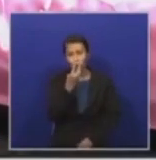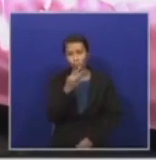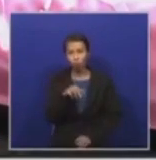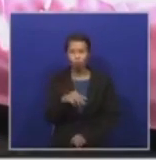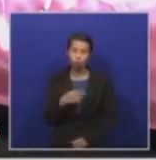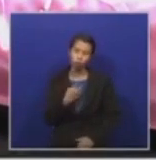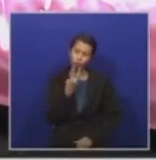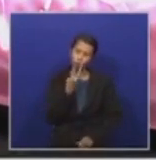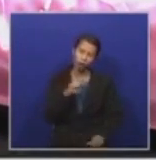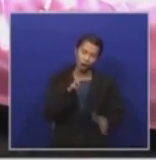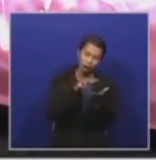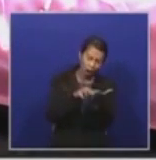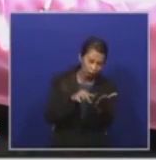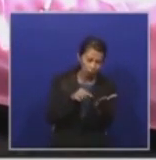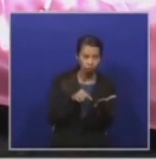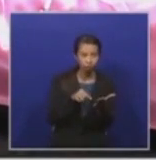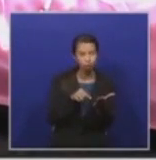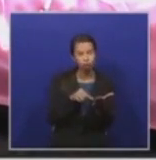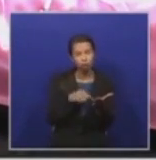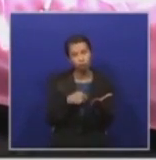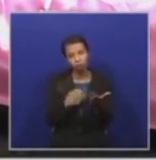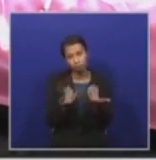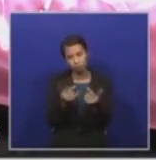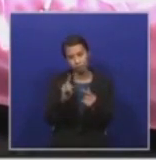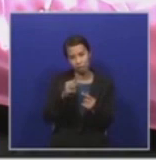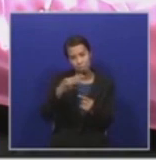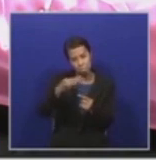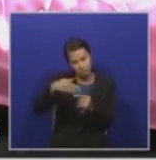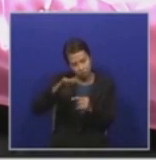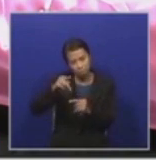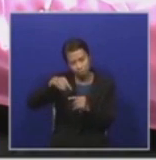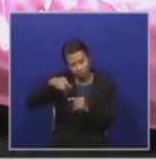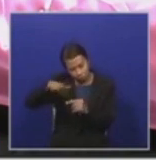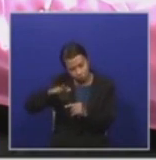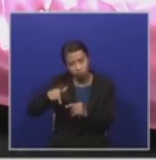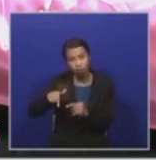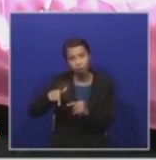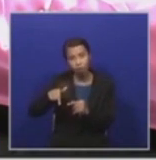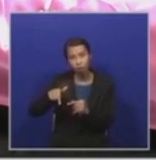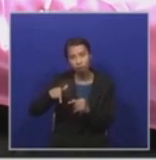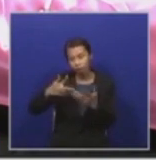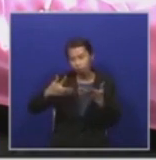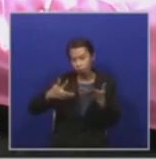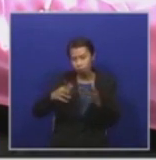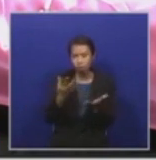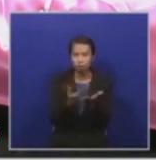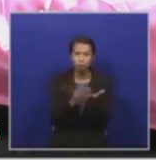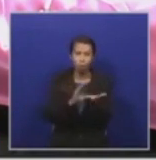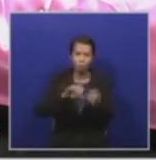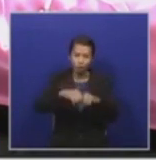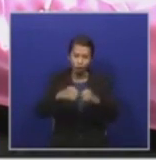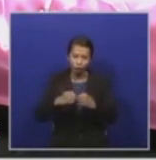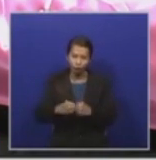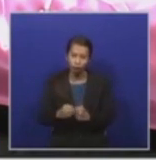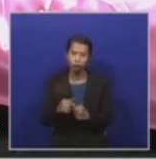จะขาดท่านประธานครับจริงๆหยิบเลขเยอะนะมีตั้งแต่หลักหมื่นหลักพันตัดไปจนถึงหลัก20ล้าน